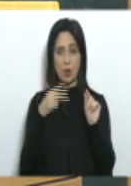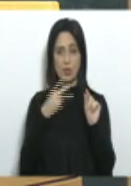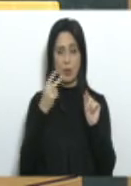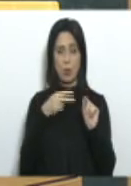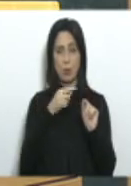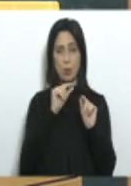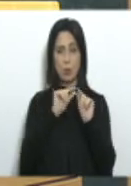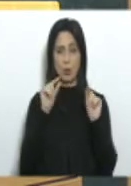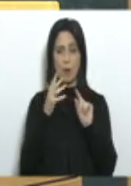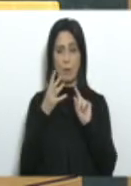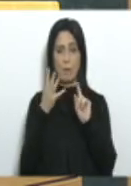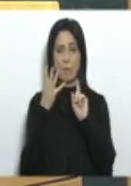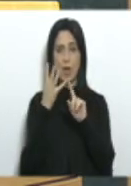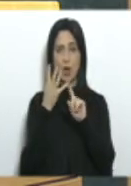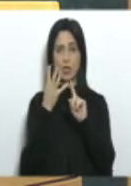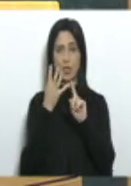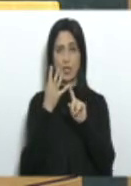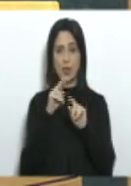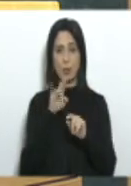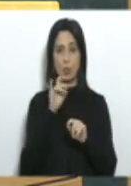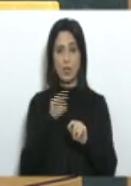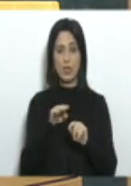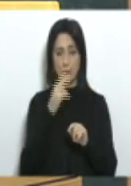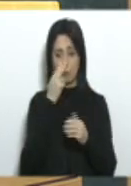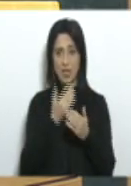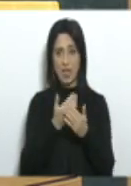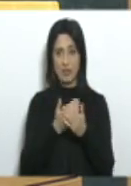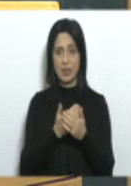22 მუხლის მეოთხე პუნქტის მიხედვით